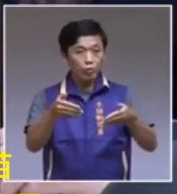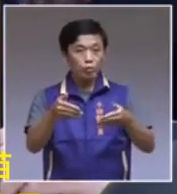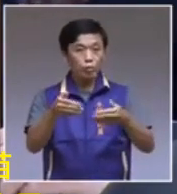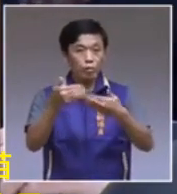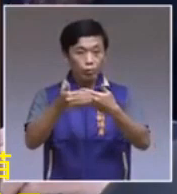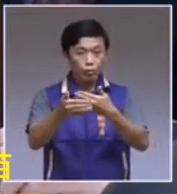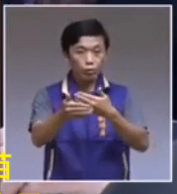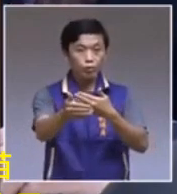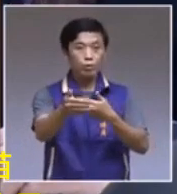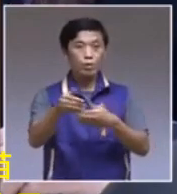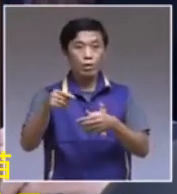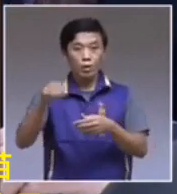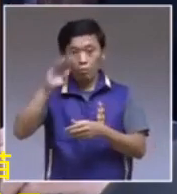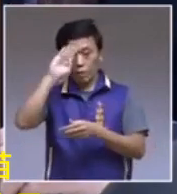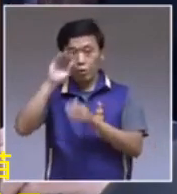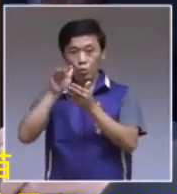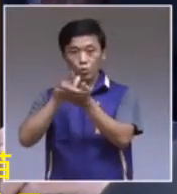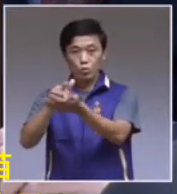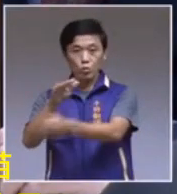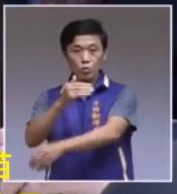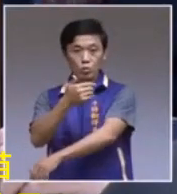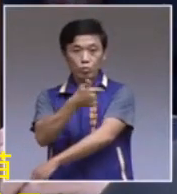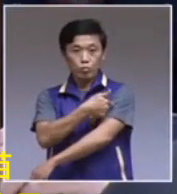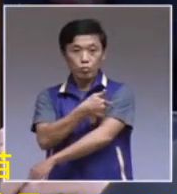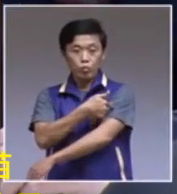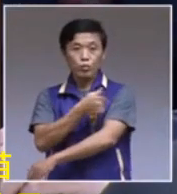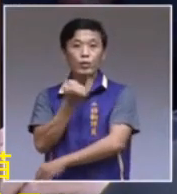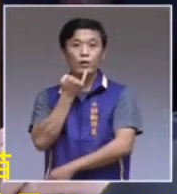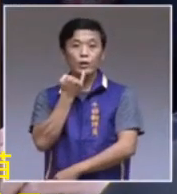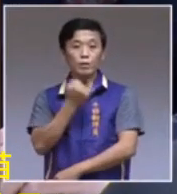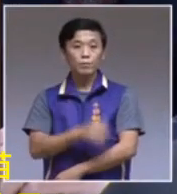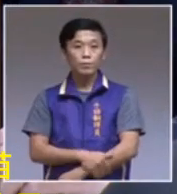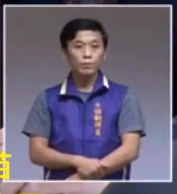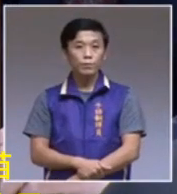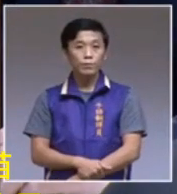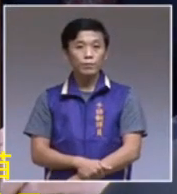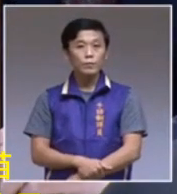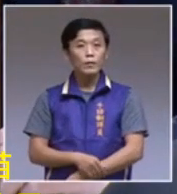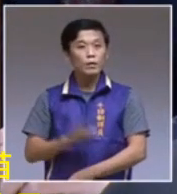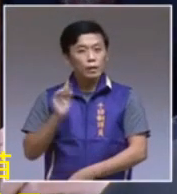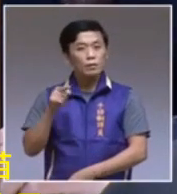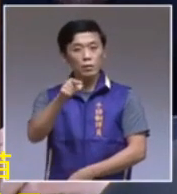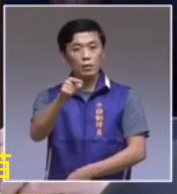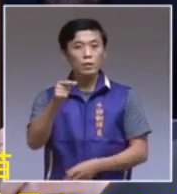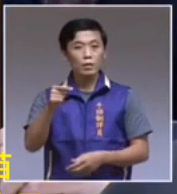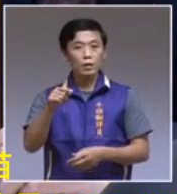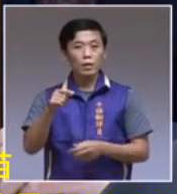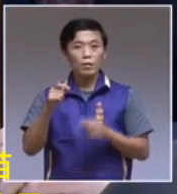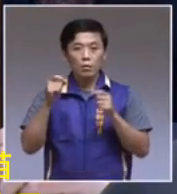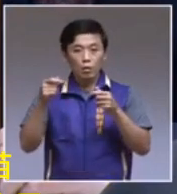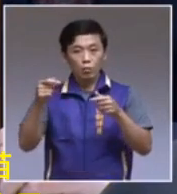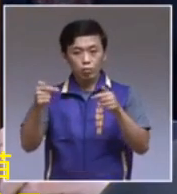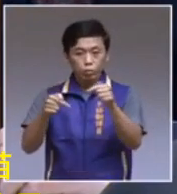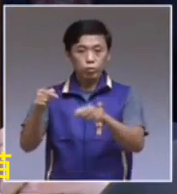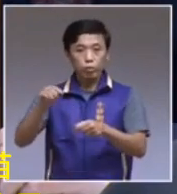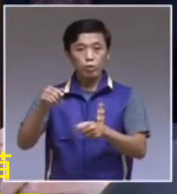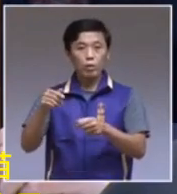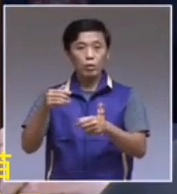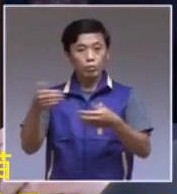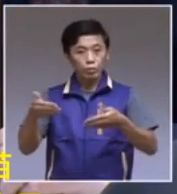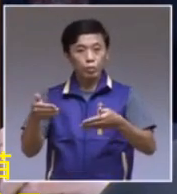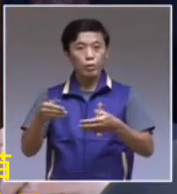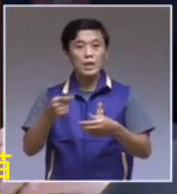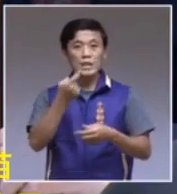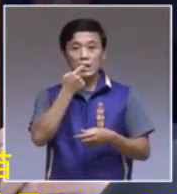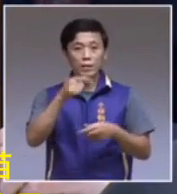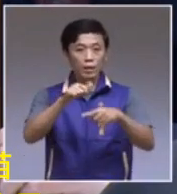去接种新冠肺炎的疫苗，但是因为你在做化学治疗，有的时候白血球或者是其